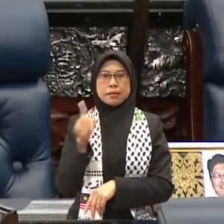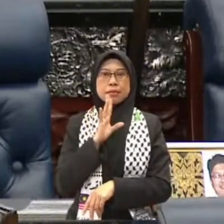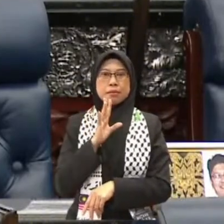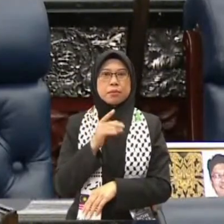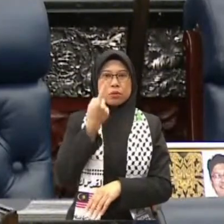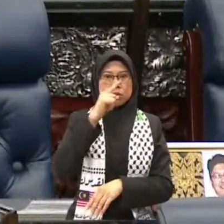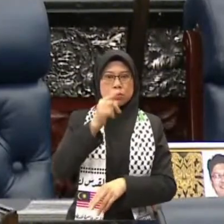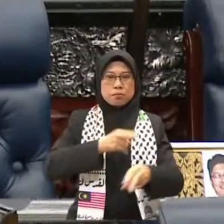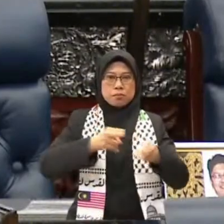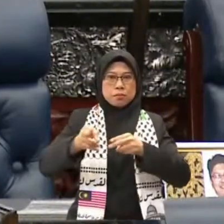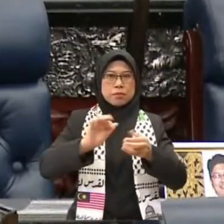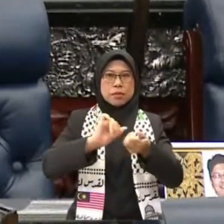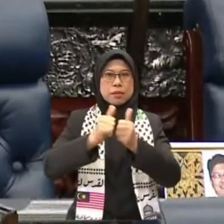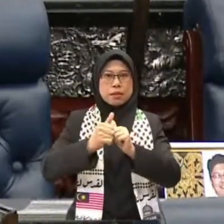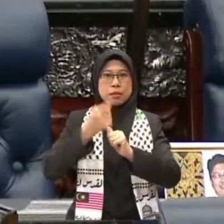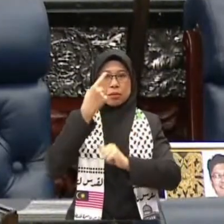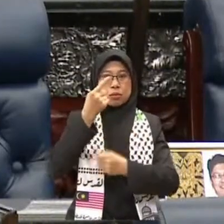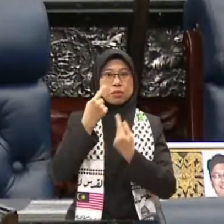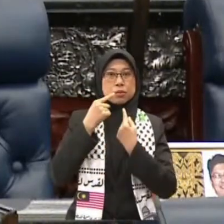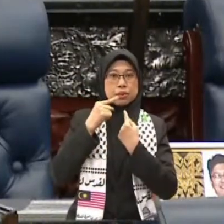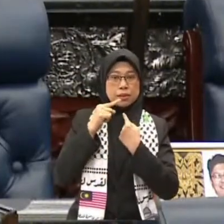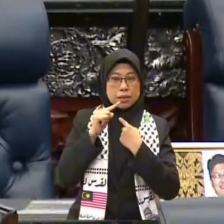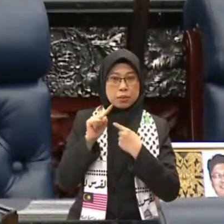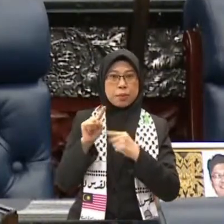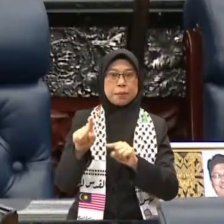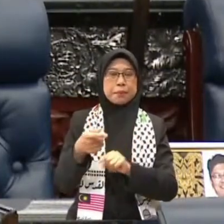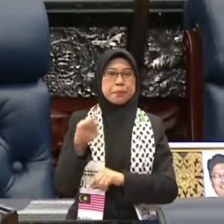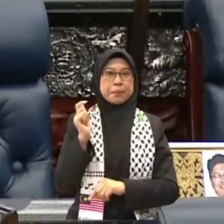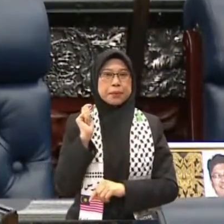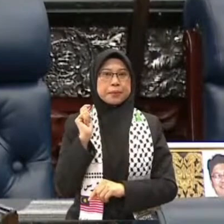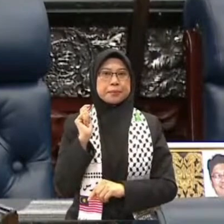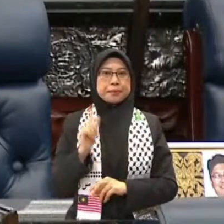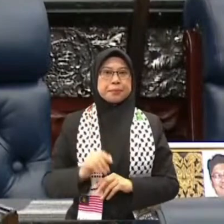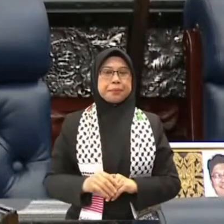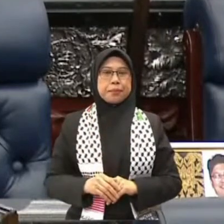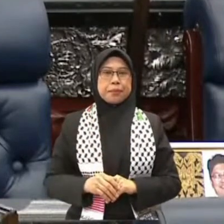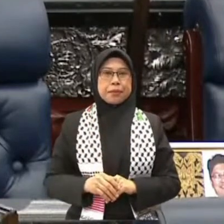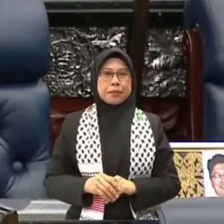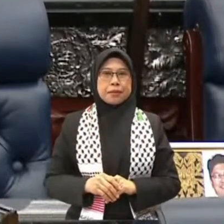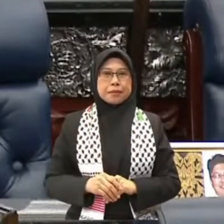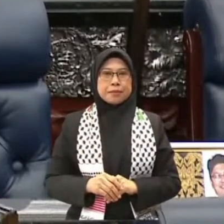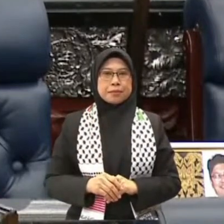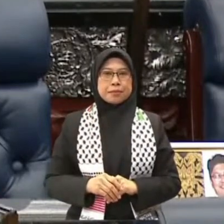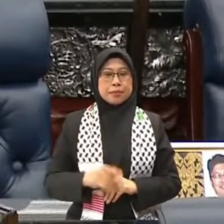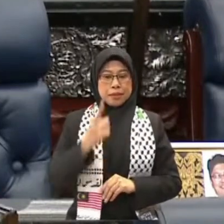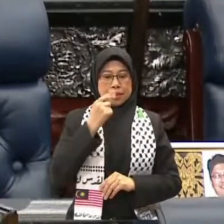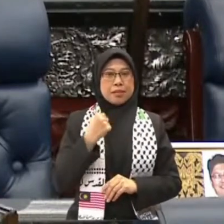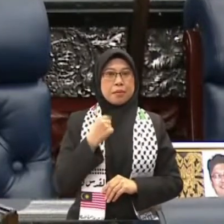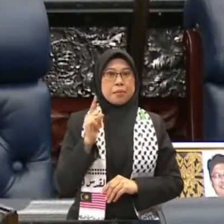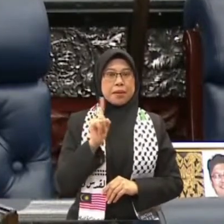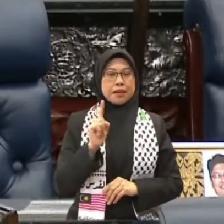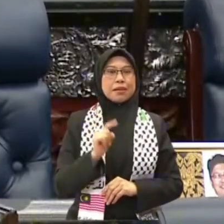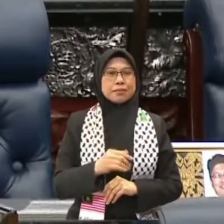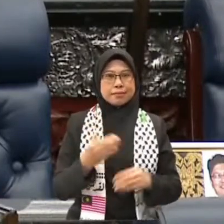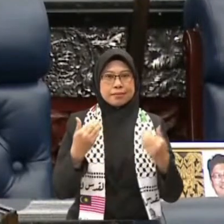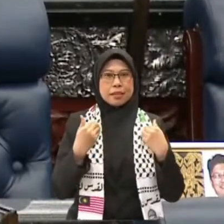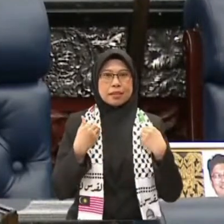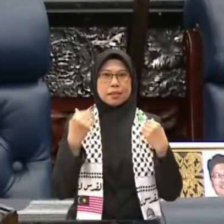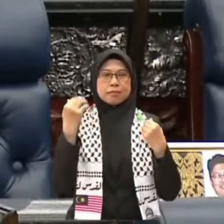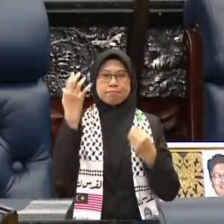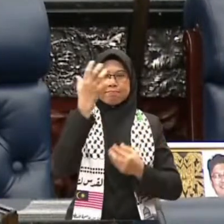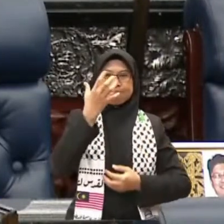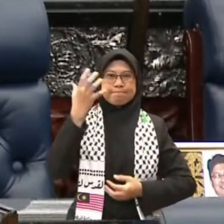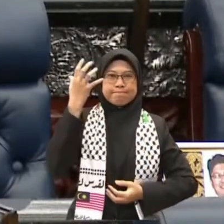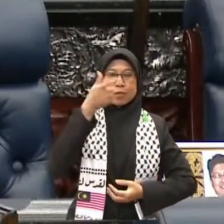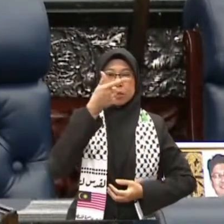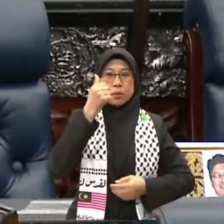masalah sebegini. Bagi menjawab soalan yang pertama tadi yang dia tanya bagi pantun saya ke mana, tapi mungkin ada sedikit kekeliruan di Dewan